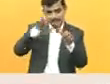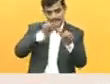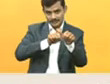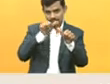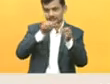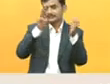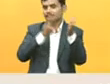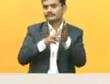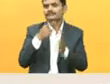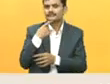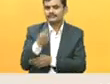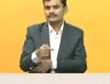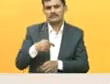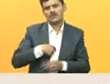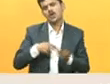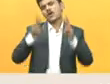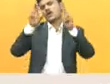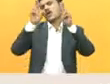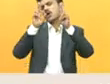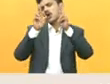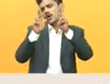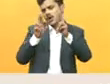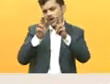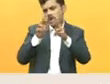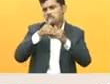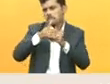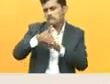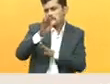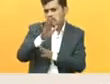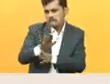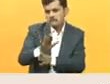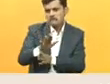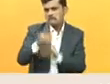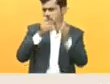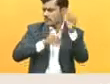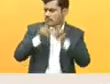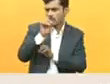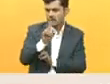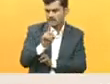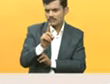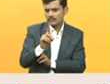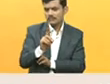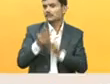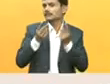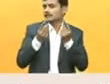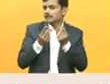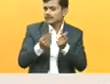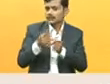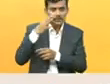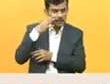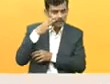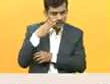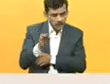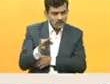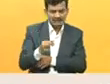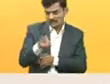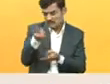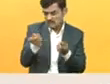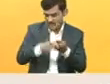था, I hope, sir, that we shall go ahead with our work in spite of all